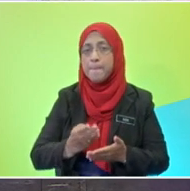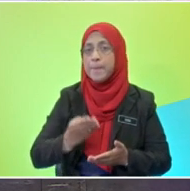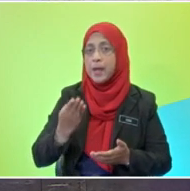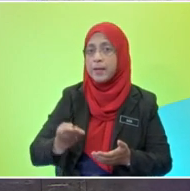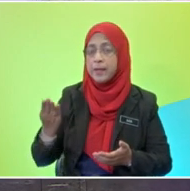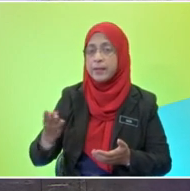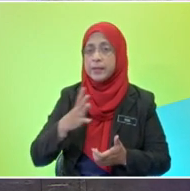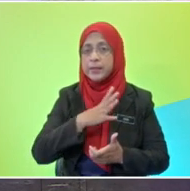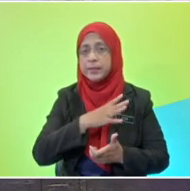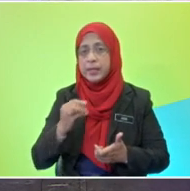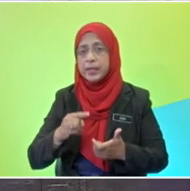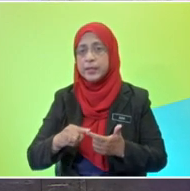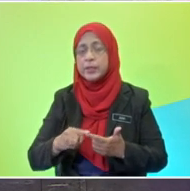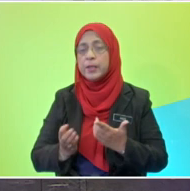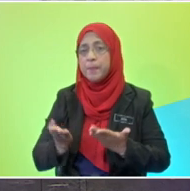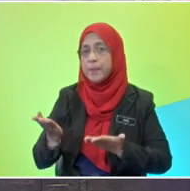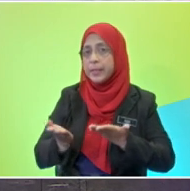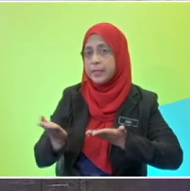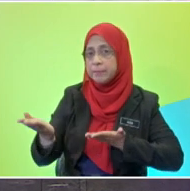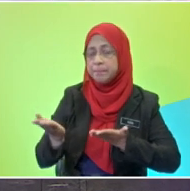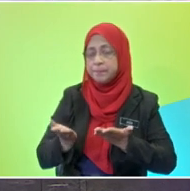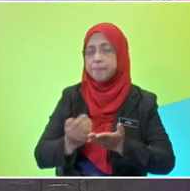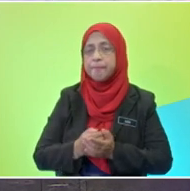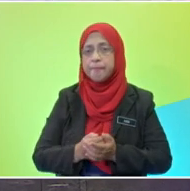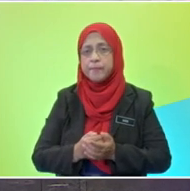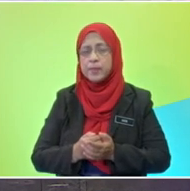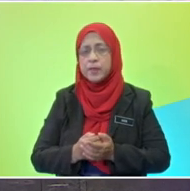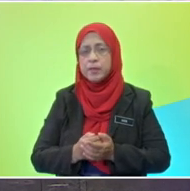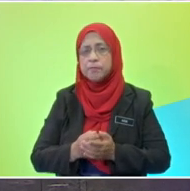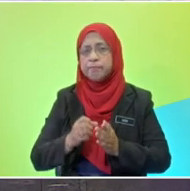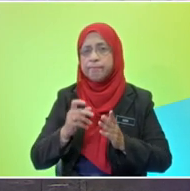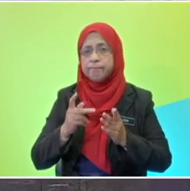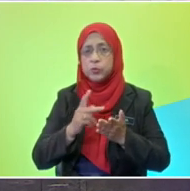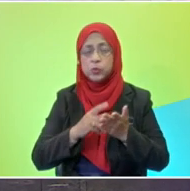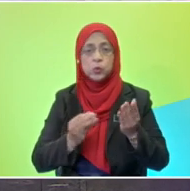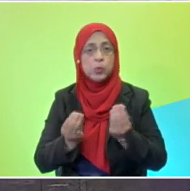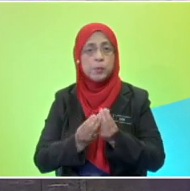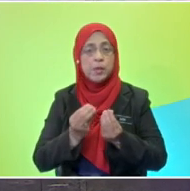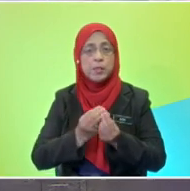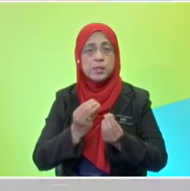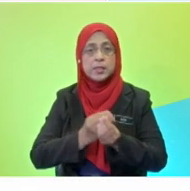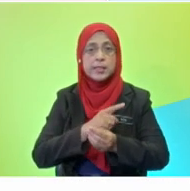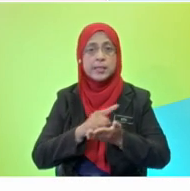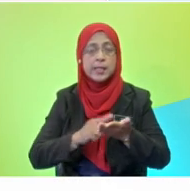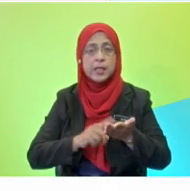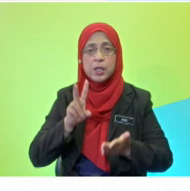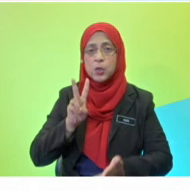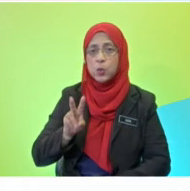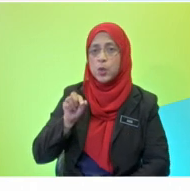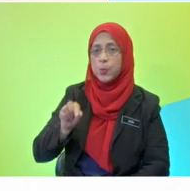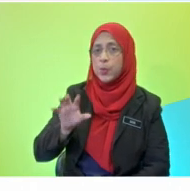duit saja tetapi ia melibatkan juga penikmatan Apakah keadaan zakatnya dikeluarkan 5%